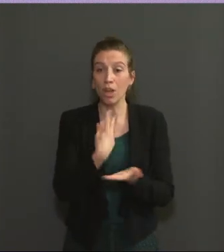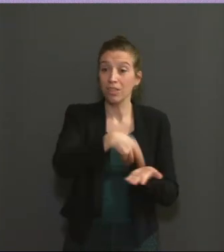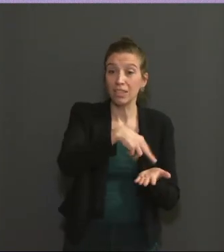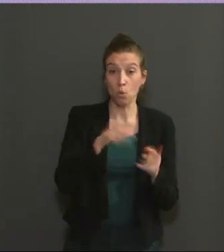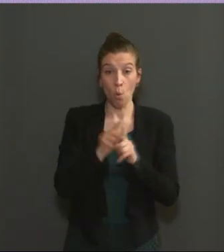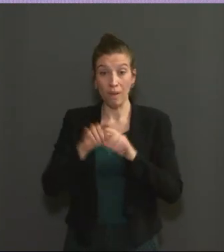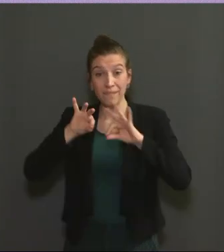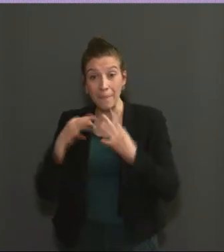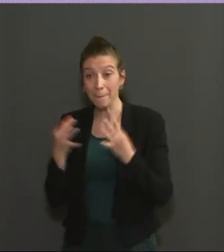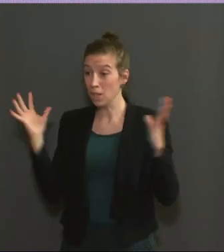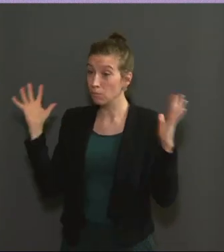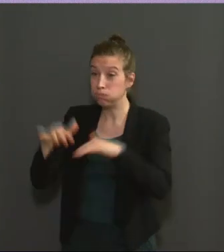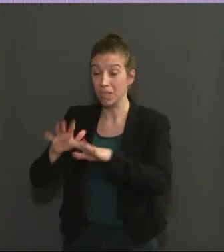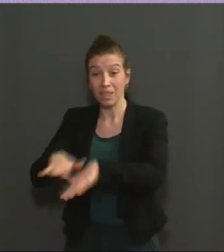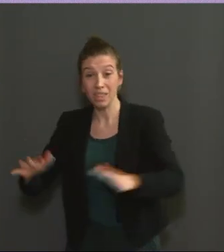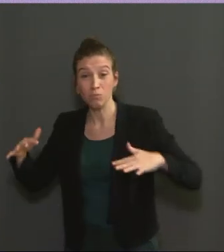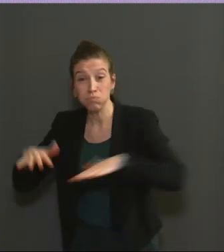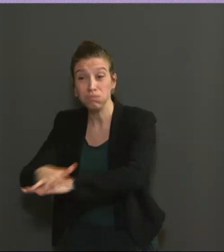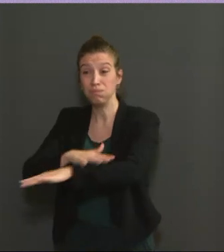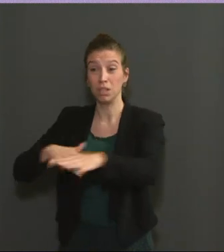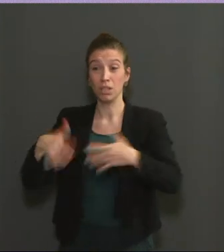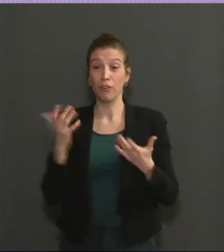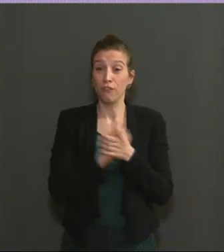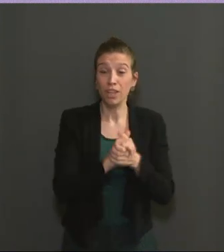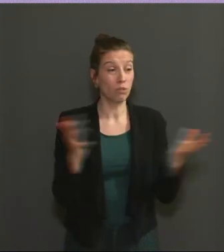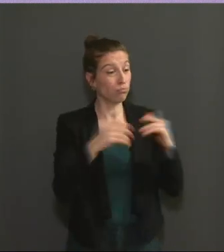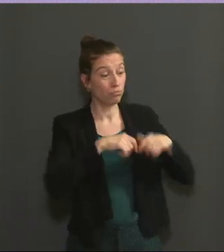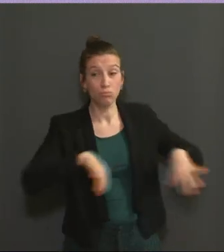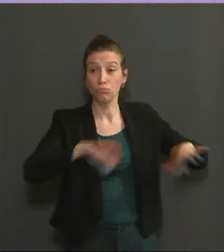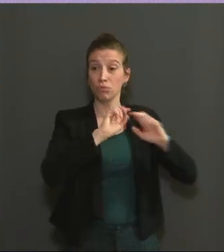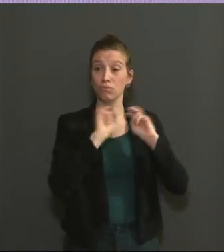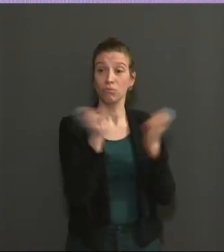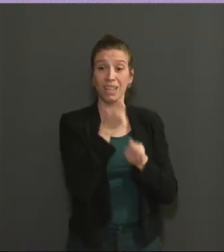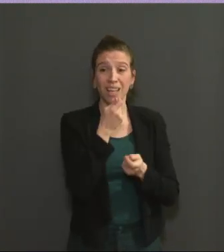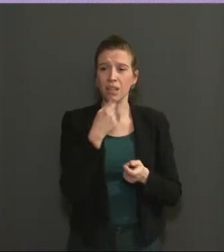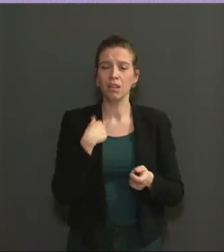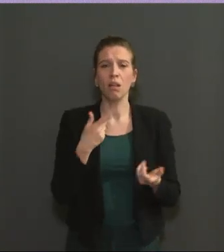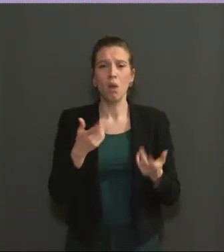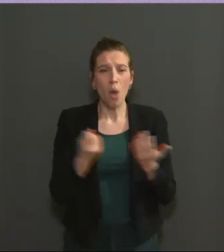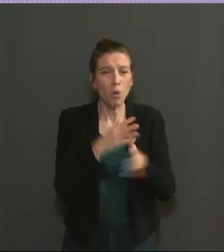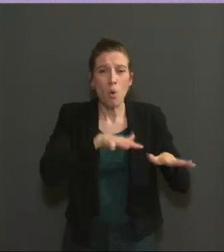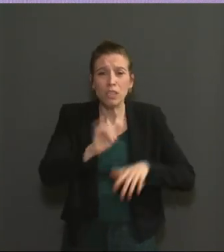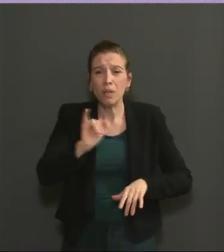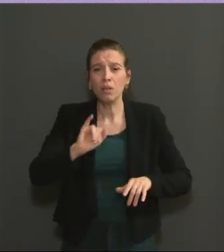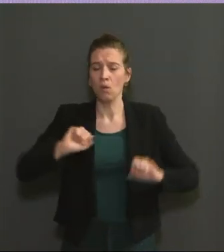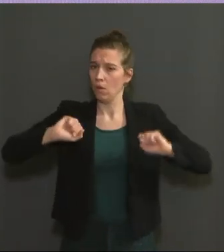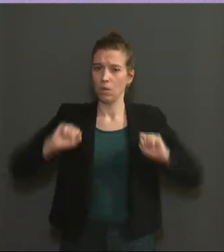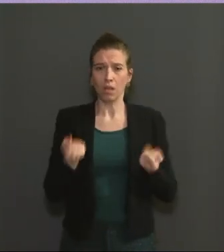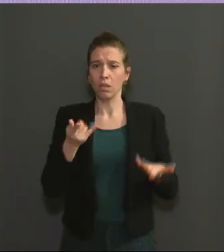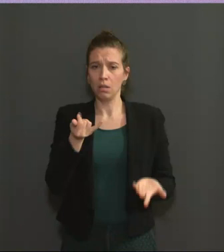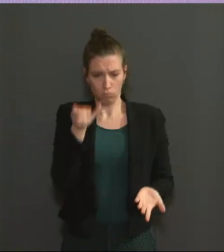aantal vrienden het organer van derelke bijenkomst is absoluut verwerp het is op moment